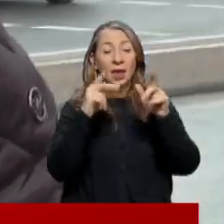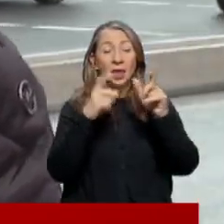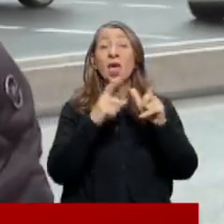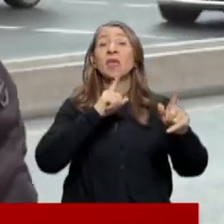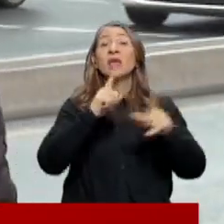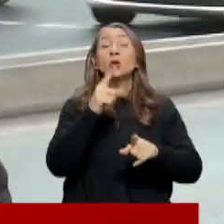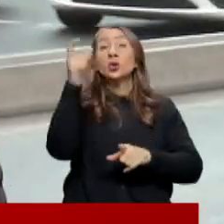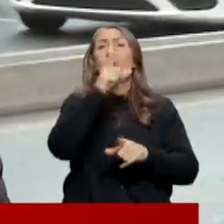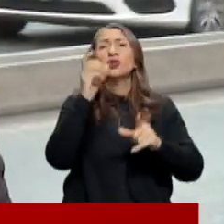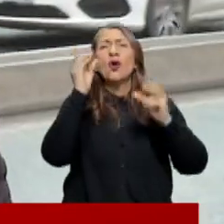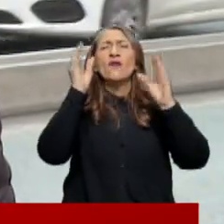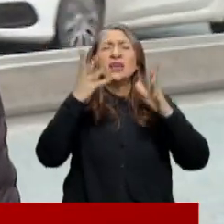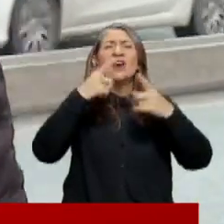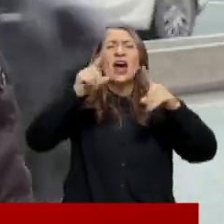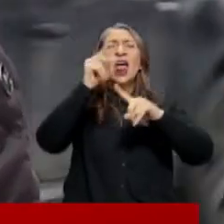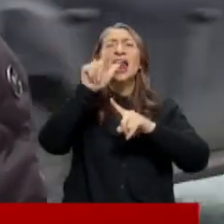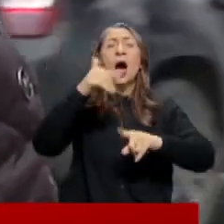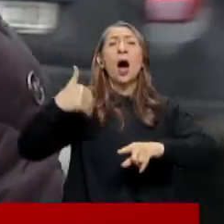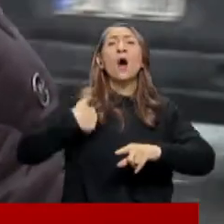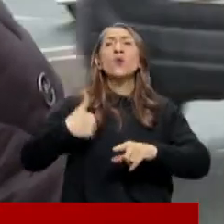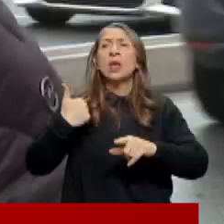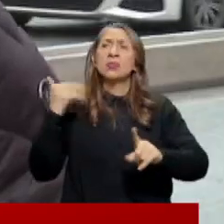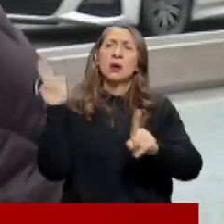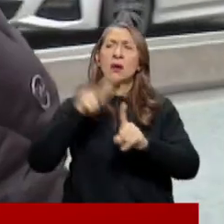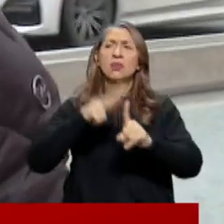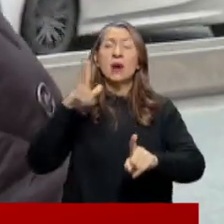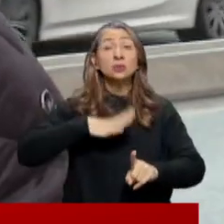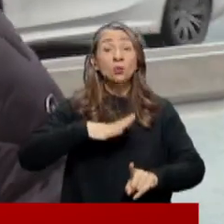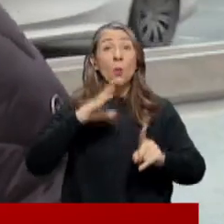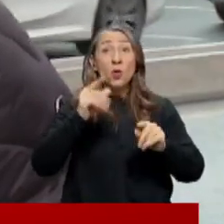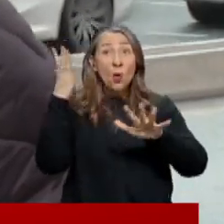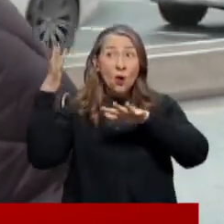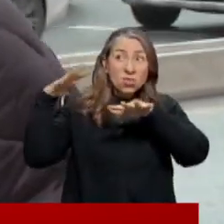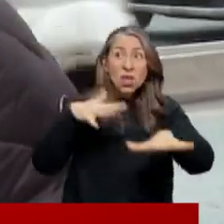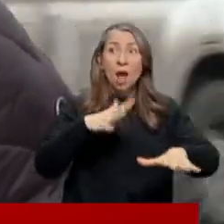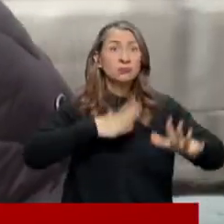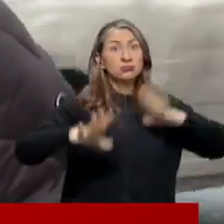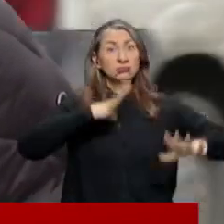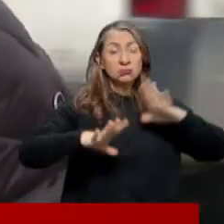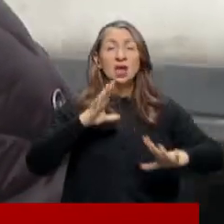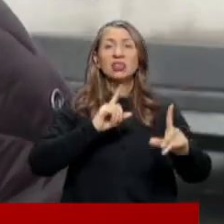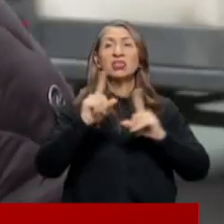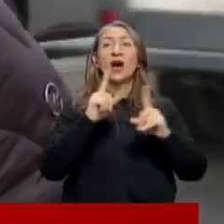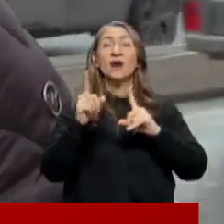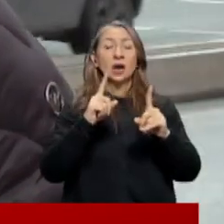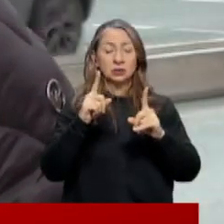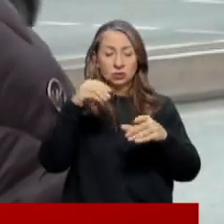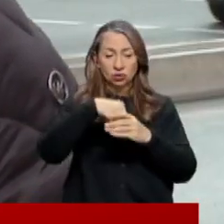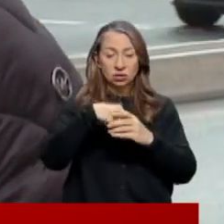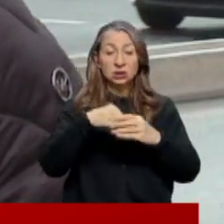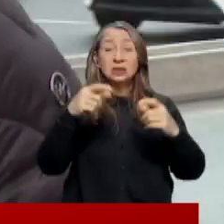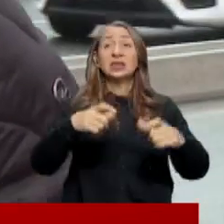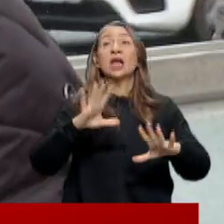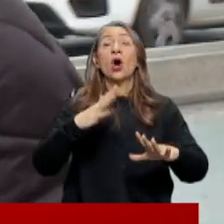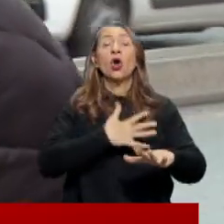davasına Türkiye'nin dört bir yanından barolarda katılmak istiyor. İşte bu yoğun talep nedeniyle dava duruşma salonunda